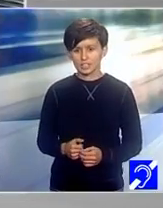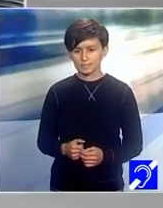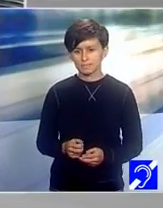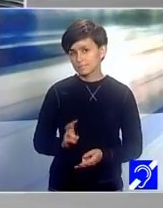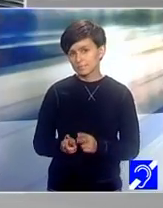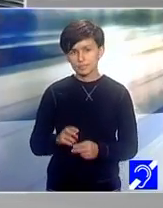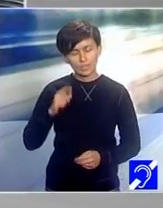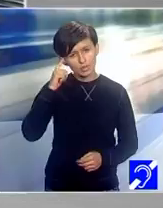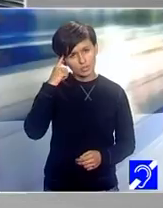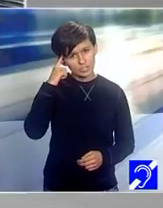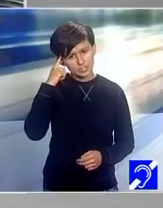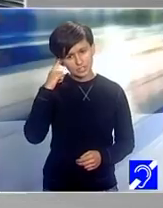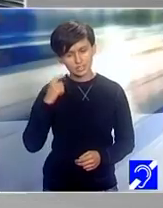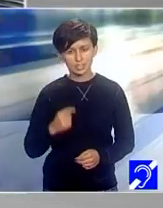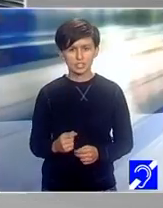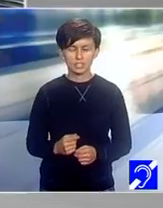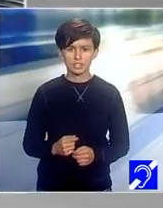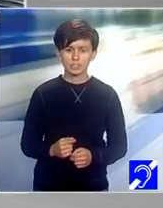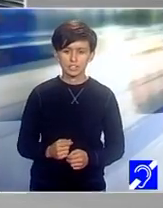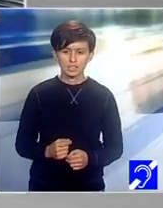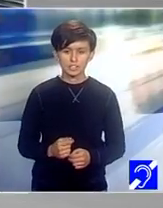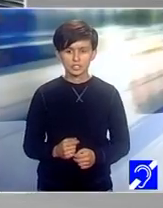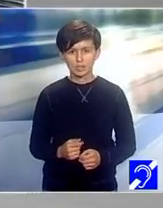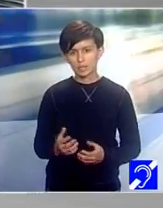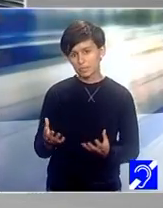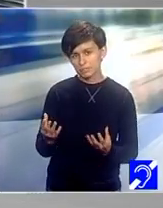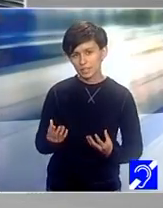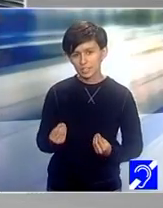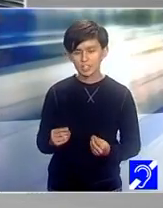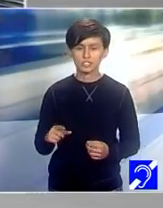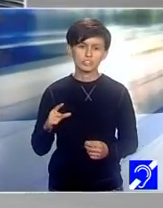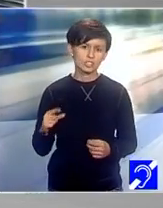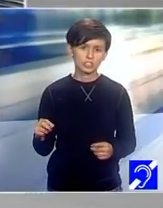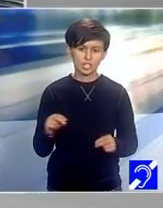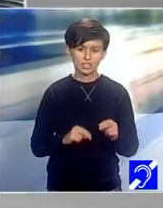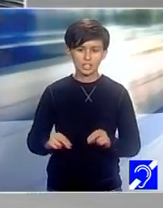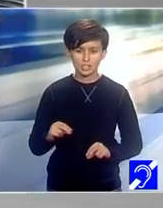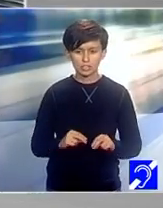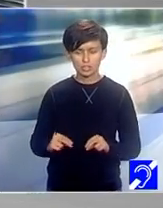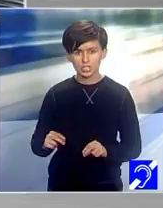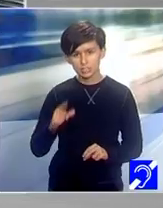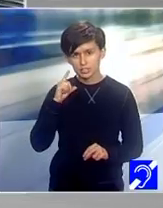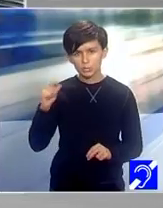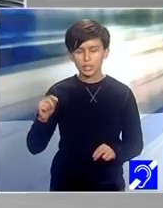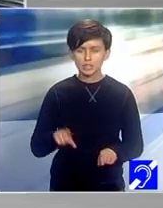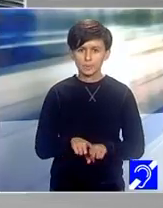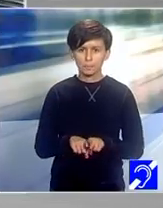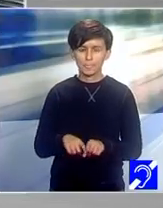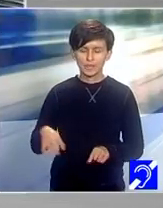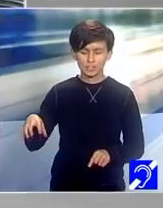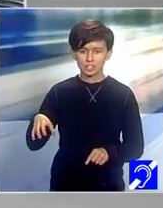cum v-ați gândit? Să cooptați și alte asociații, să mergeți tot în aceleași comunități pe